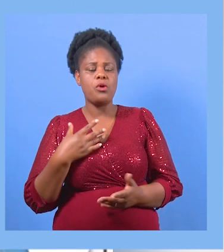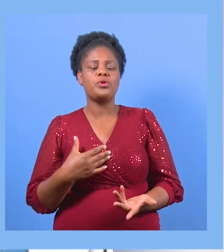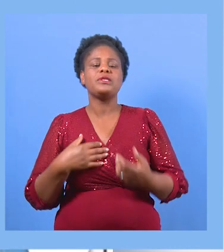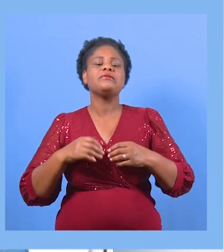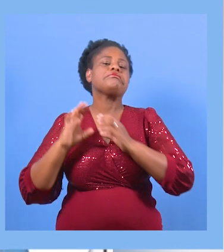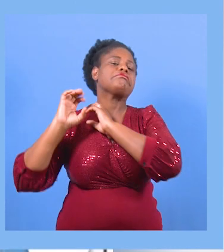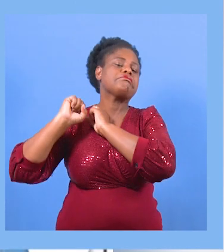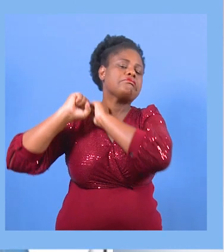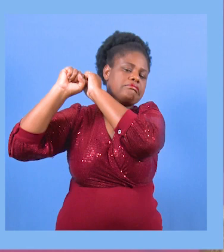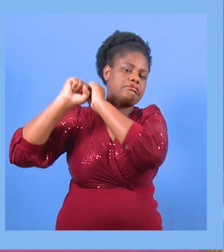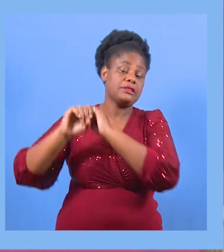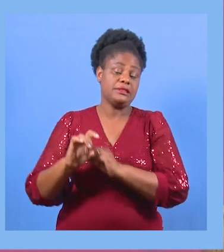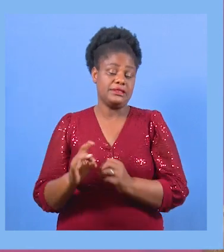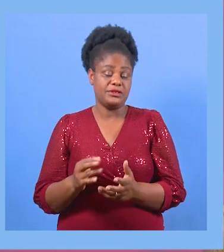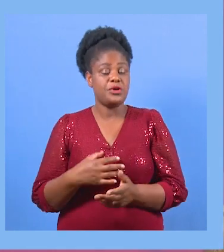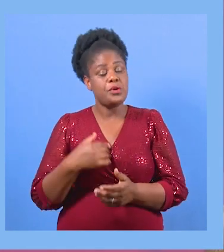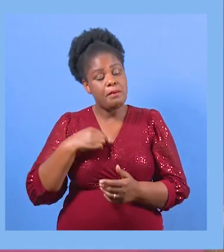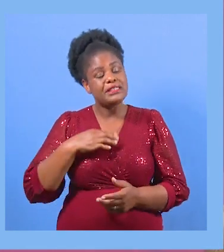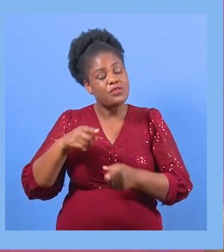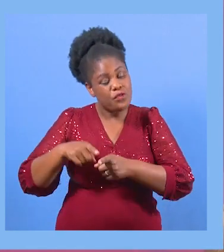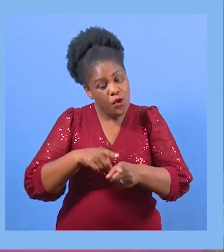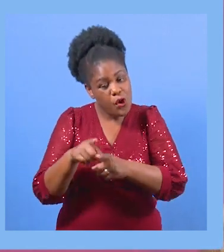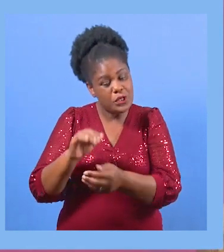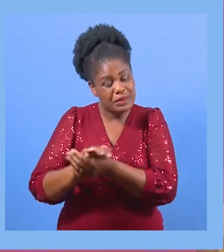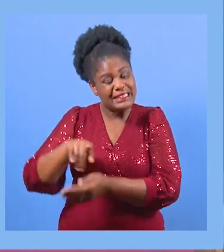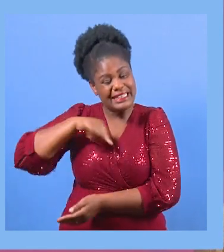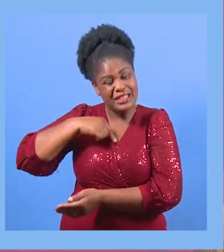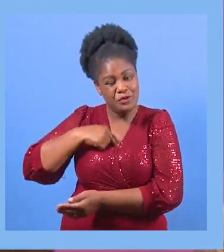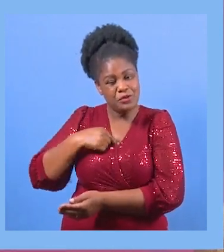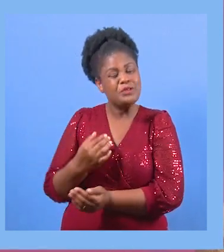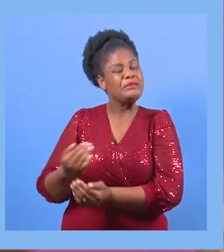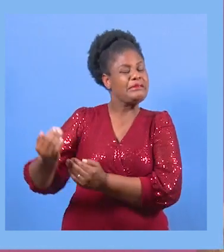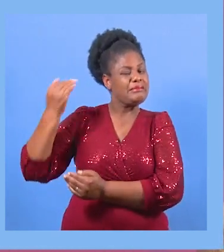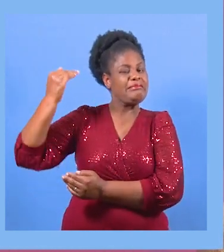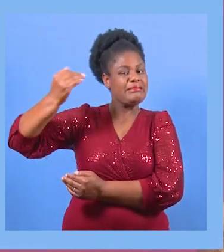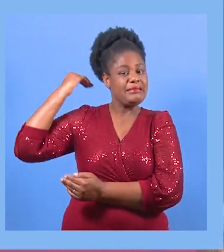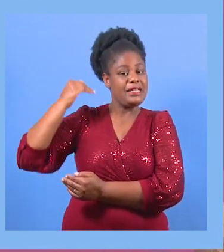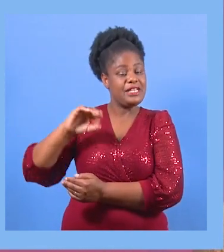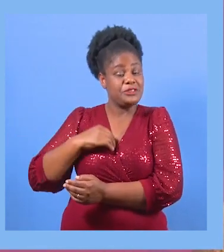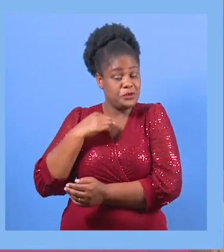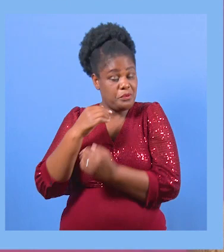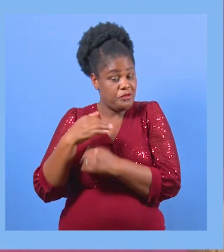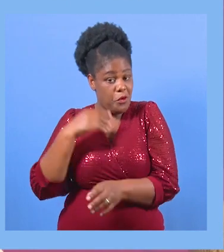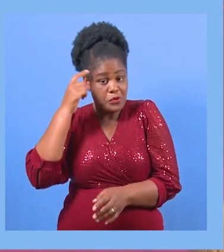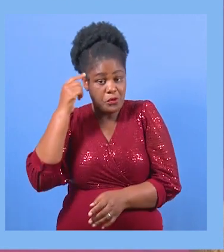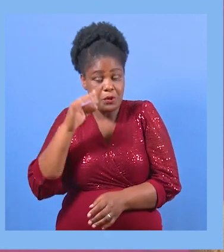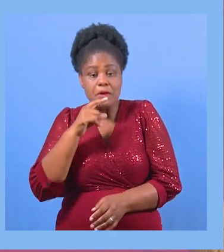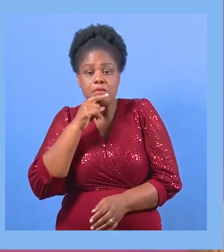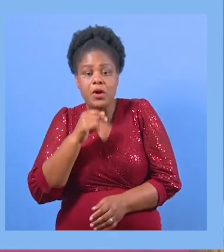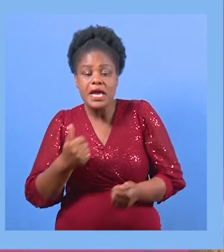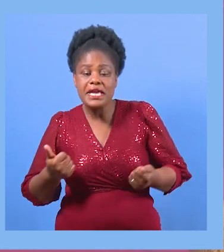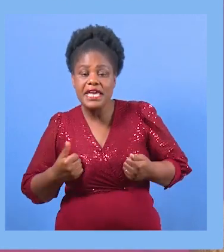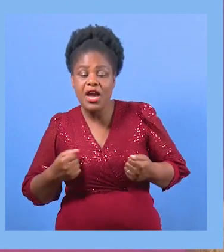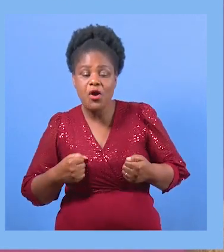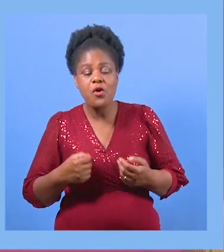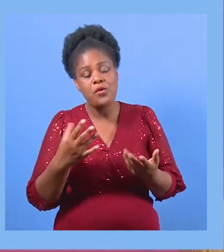kuitwa nevamwe. Isu ngatiitei zvataiita makare kare. Taiziva isusu kuti mukomana nemusikana kana vachinge vadanana vaiwanikwa